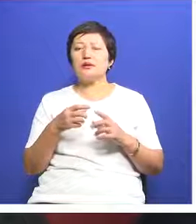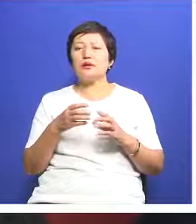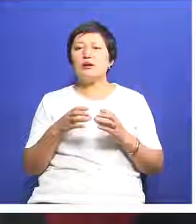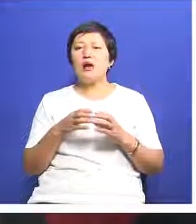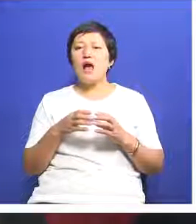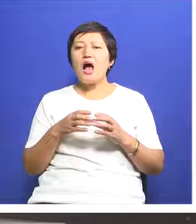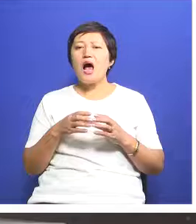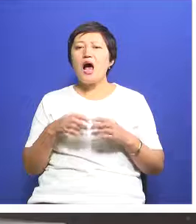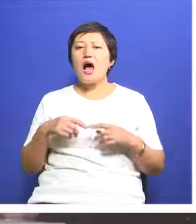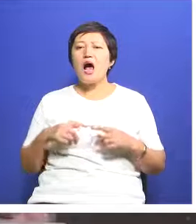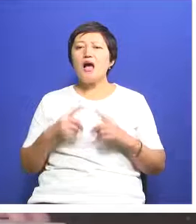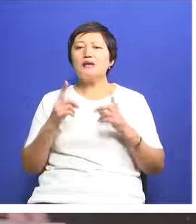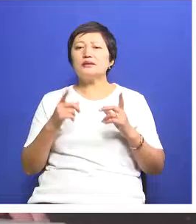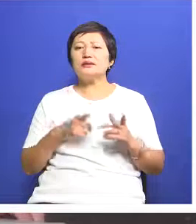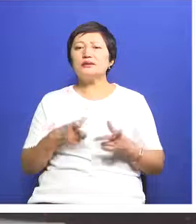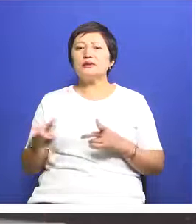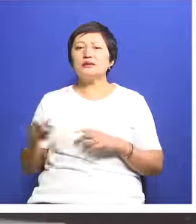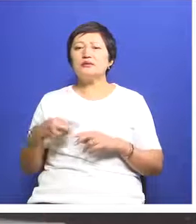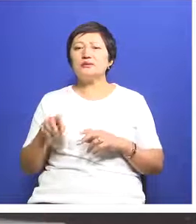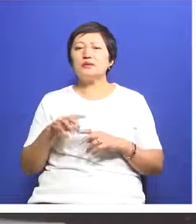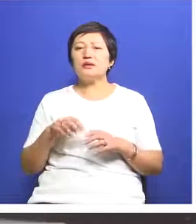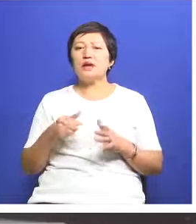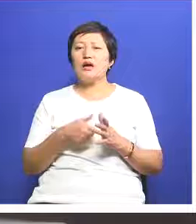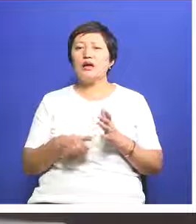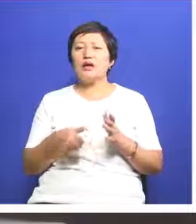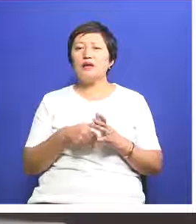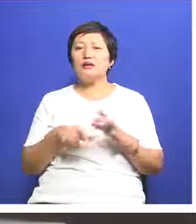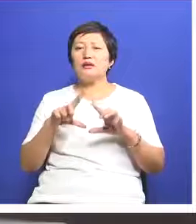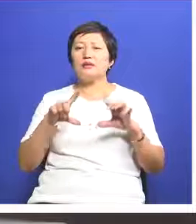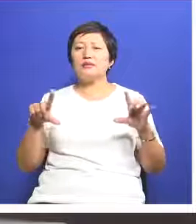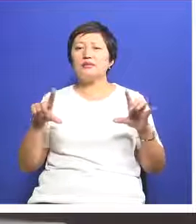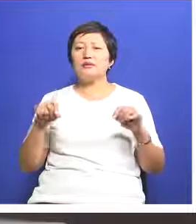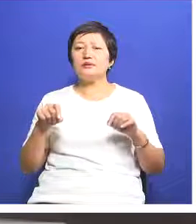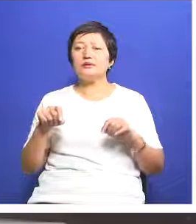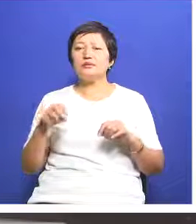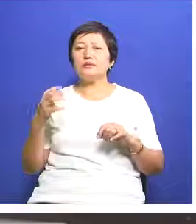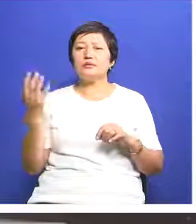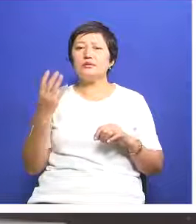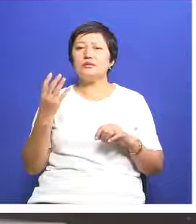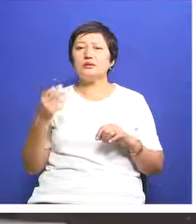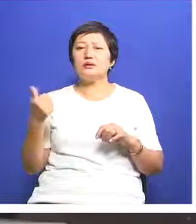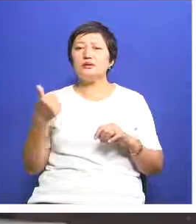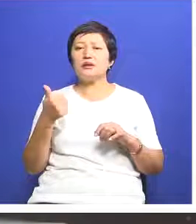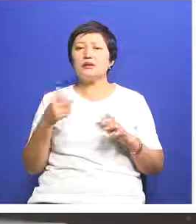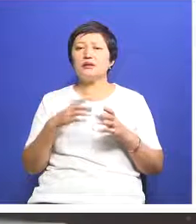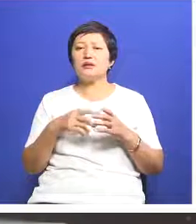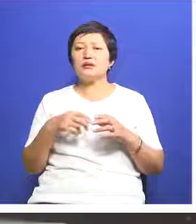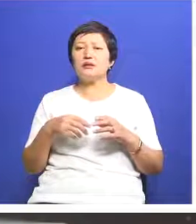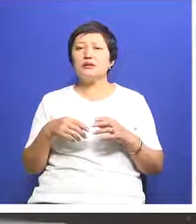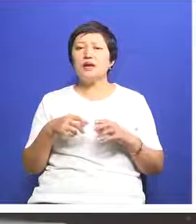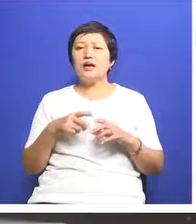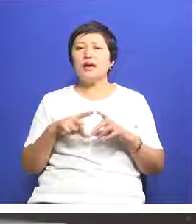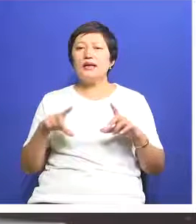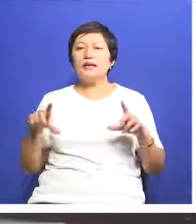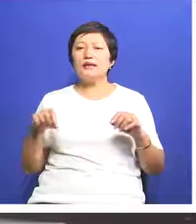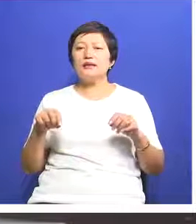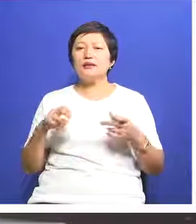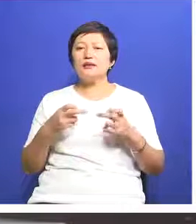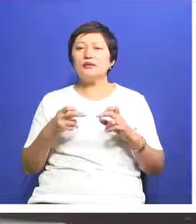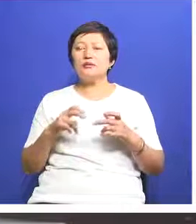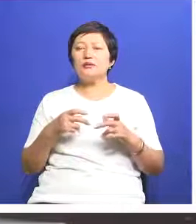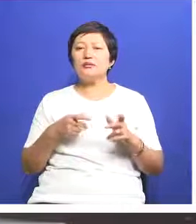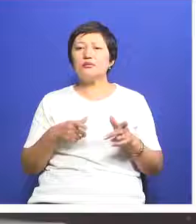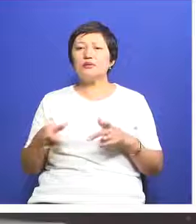мына Астанаға жібердік құжатты. 6 мектепті, бірін 4-төбе, екеуін қосып енгіз. Құдай қаласа ол тез еніп кетуі мүмкін, бұл 300